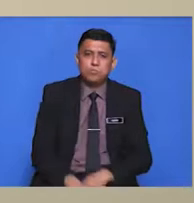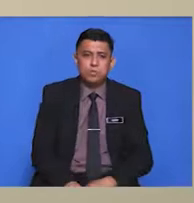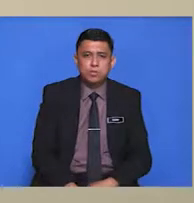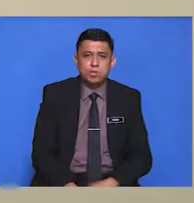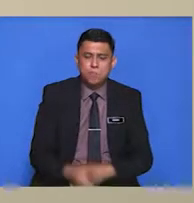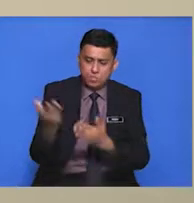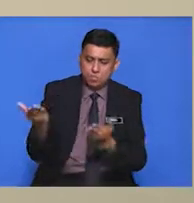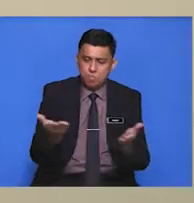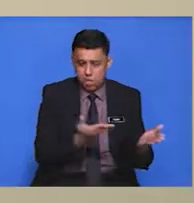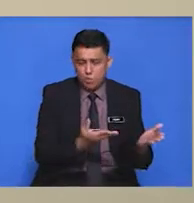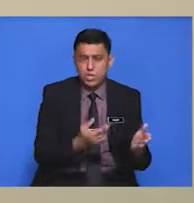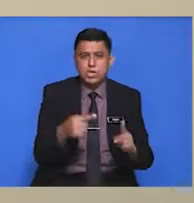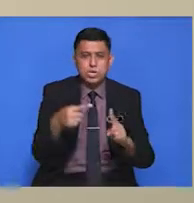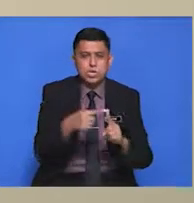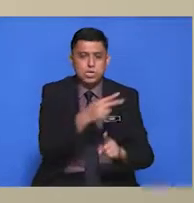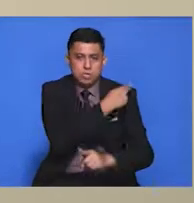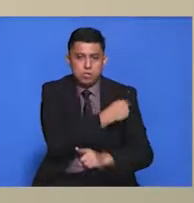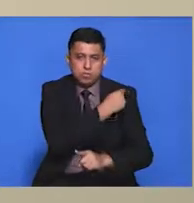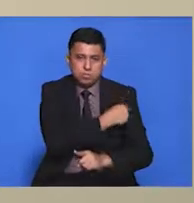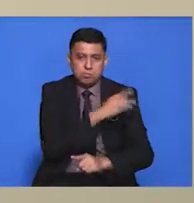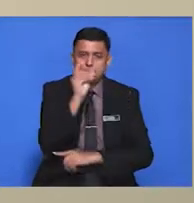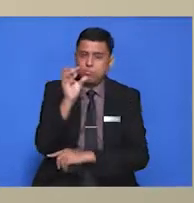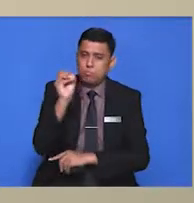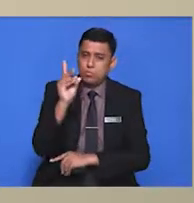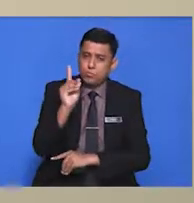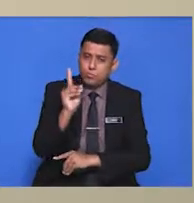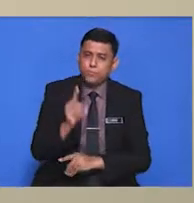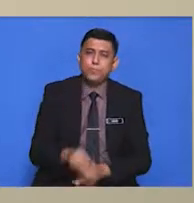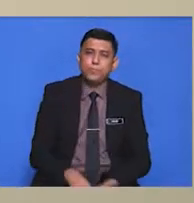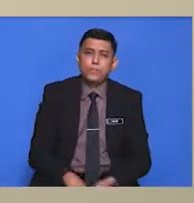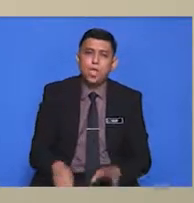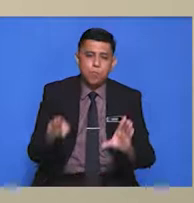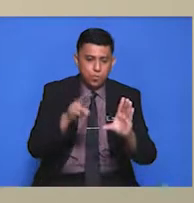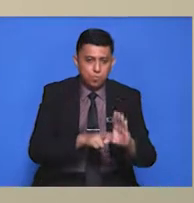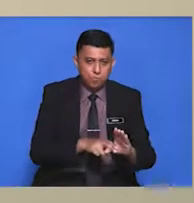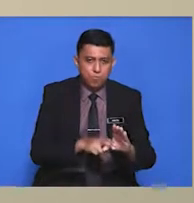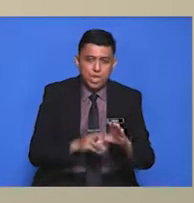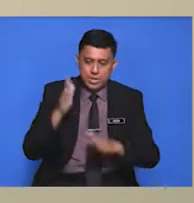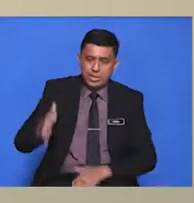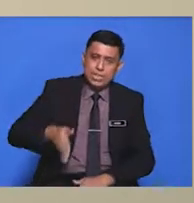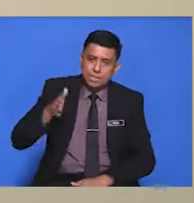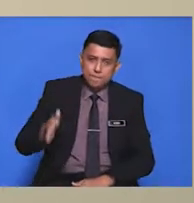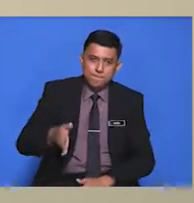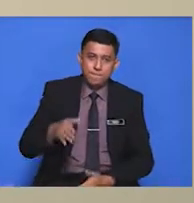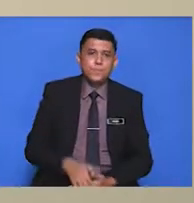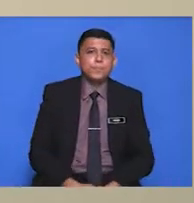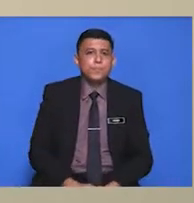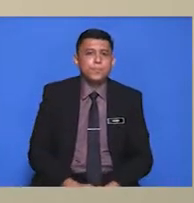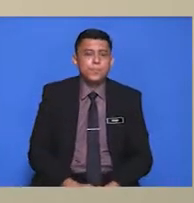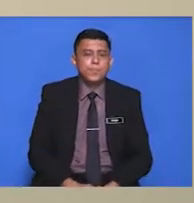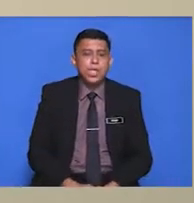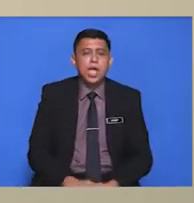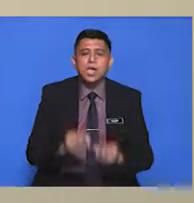perlu dibawa ke hospital. Dodo mencadangkan agar mereka menumpang kereta api. Dodo mengajar isterinya